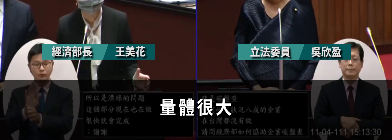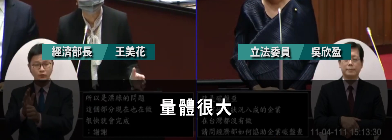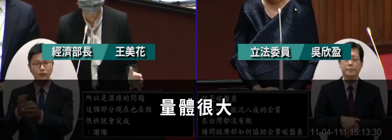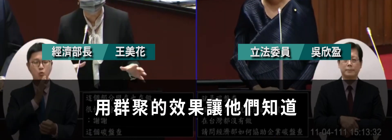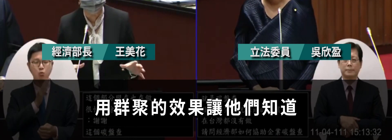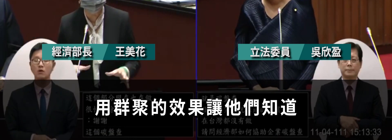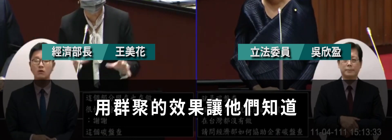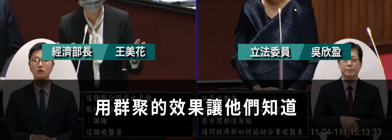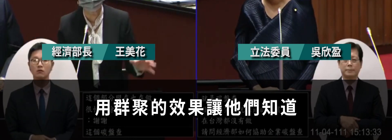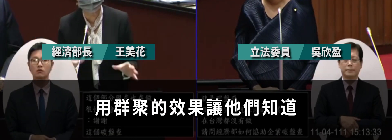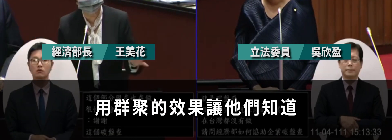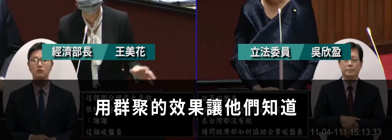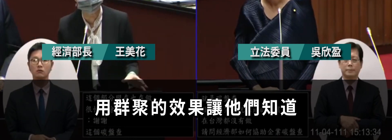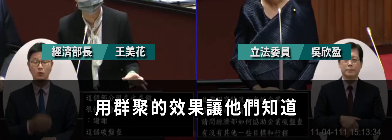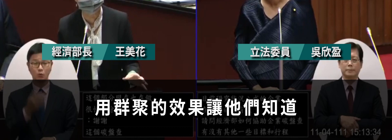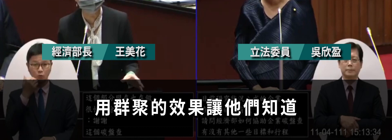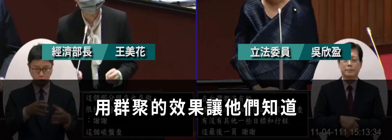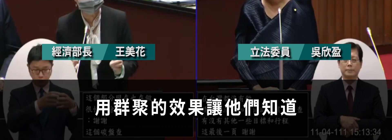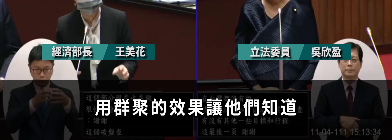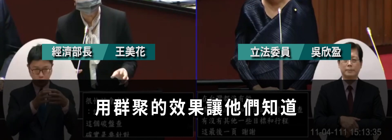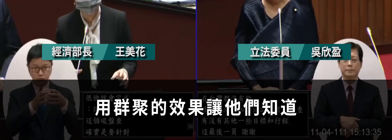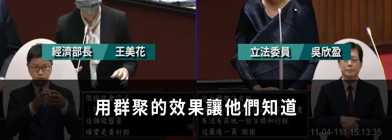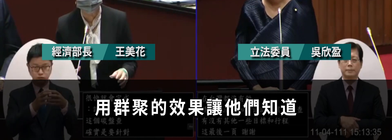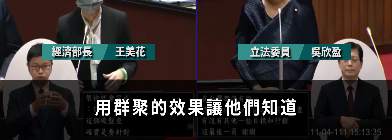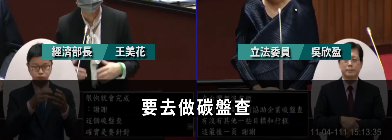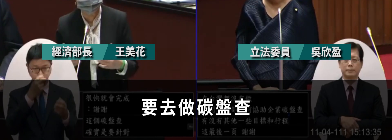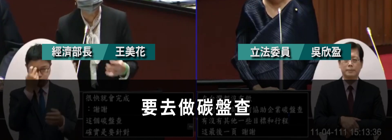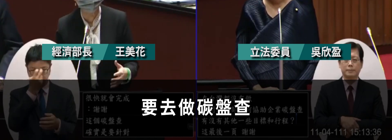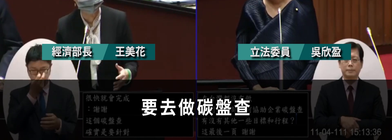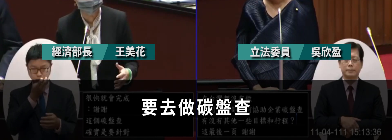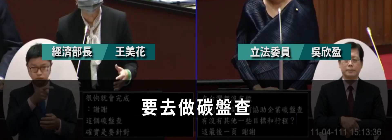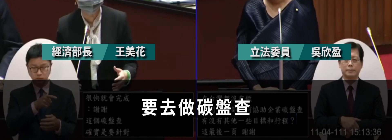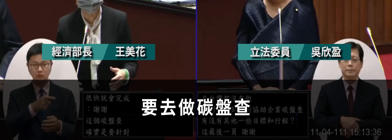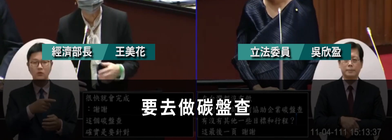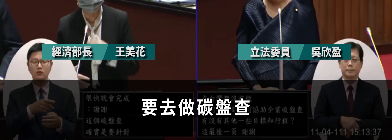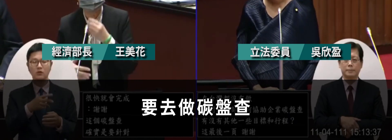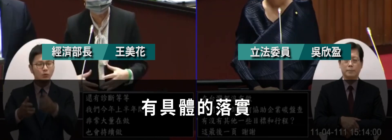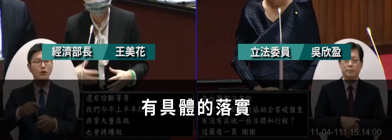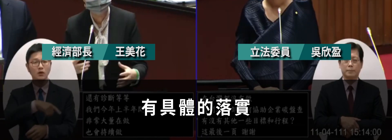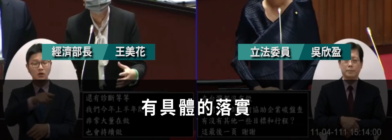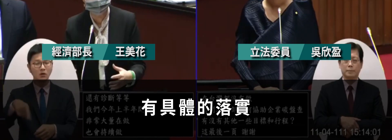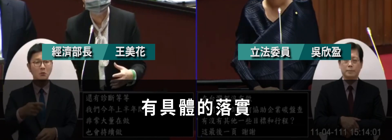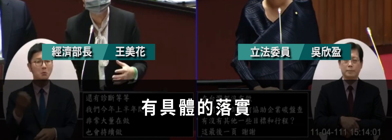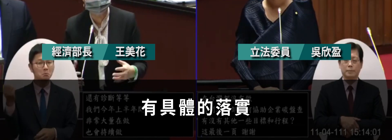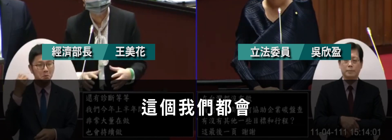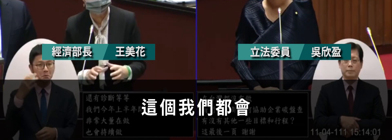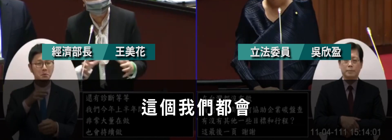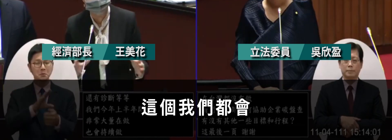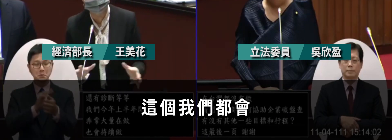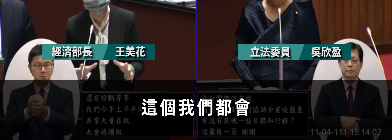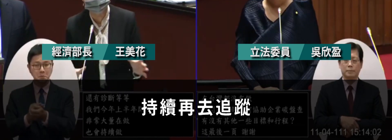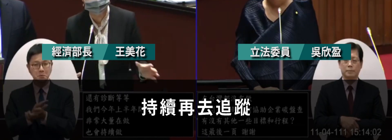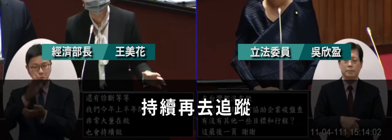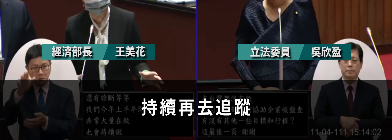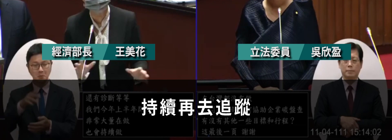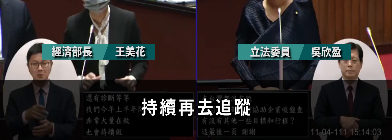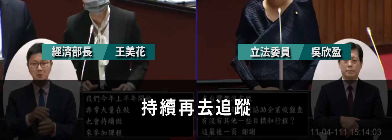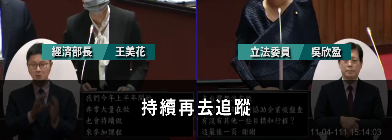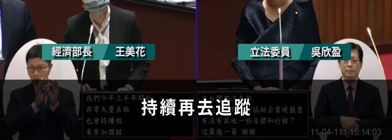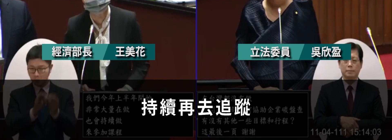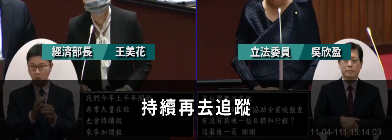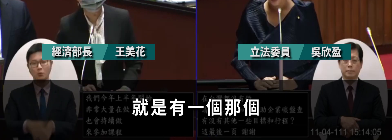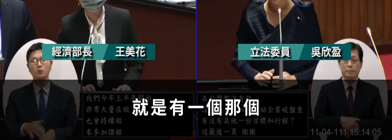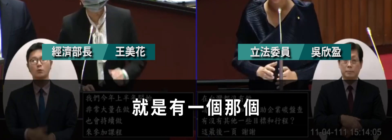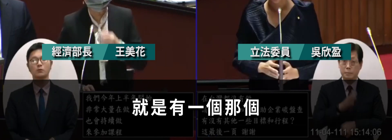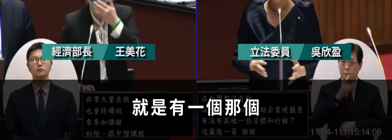很大，用群聚的效果让他们知道要去做碳盘查，有具体的 落实，这个我们都会持续再去